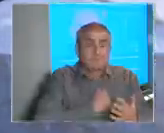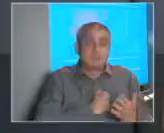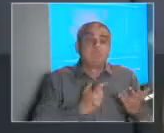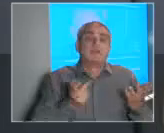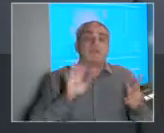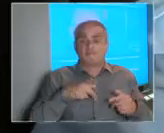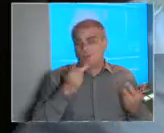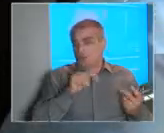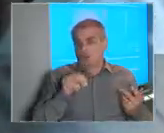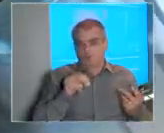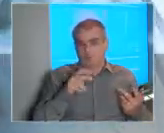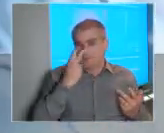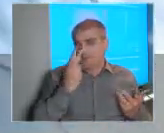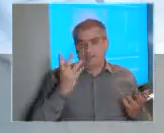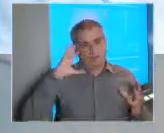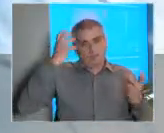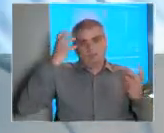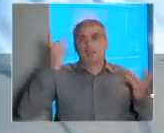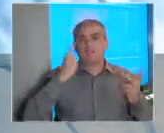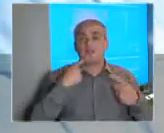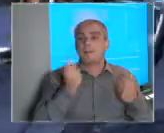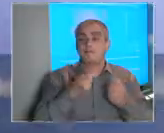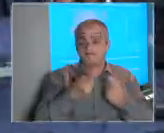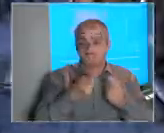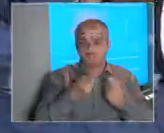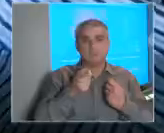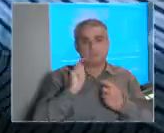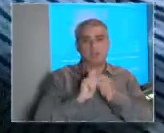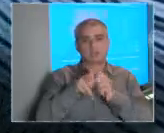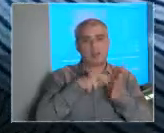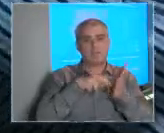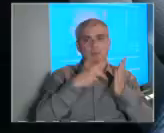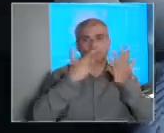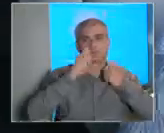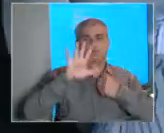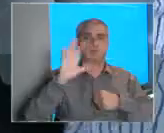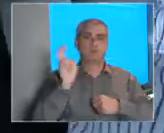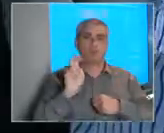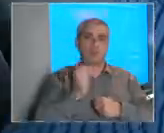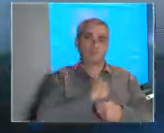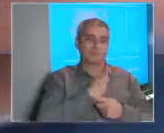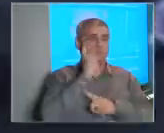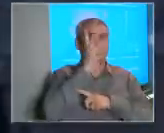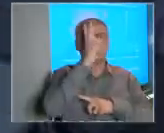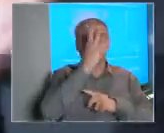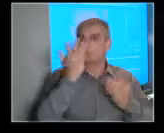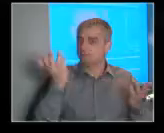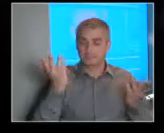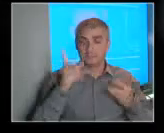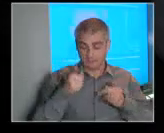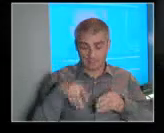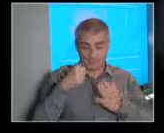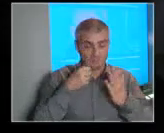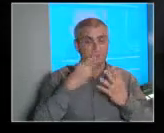ועד אפילו עניין שהוא ייראה גחמתי, אבל הפרסומים על זה שנצטרך לשלם מע"מ על ה-75 דולר המסכנים של הזמנות מחול, זאת אומרת, בין אם